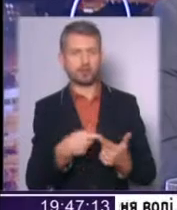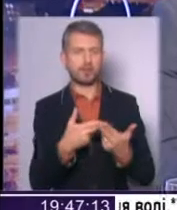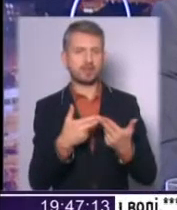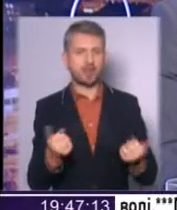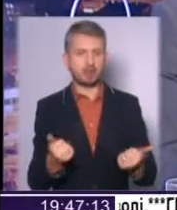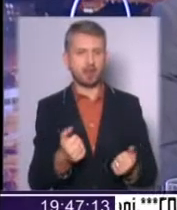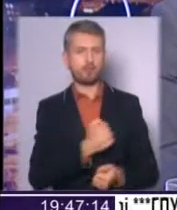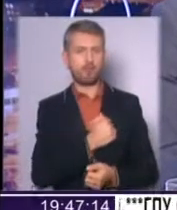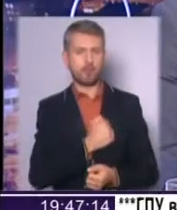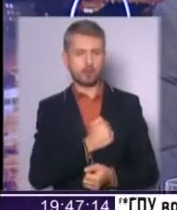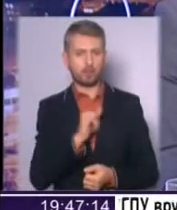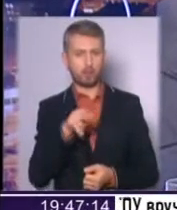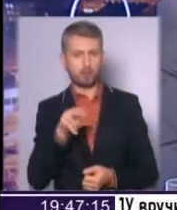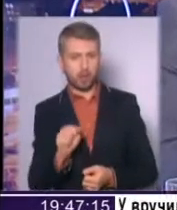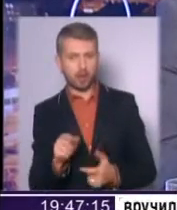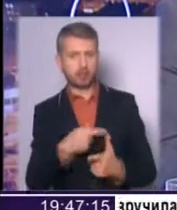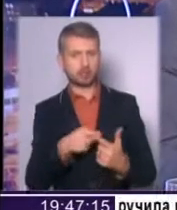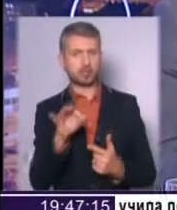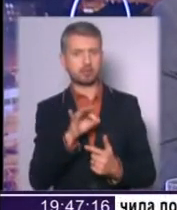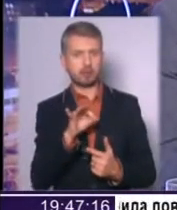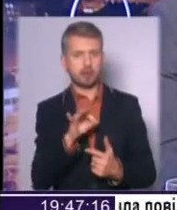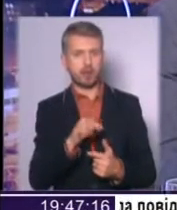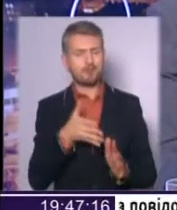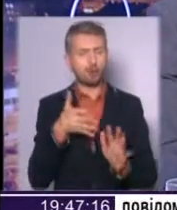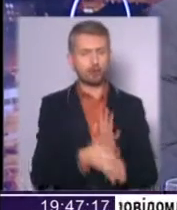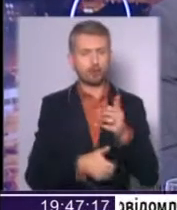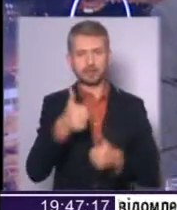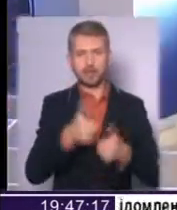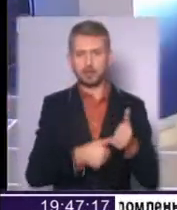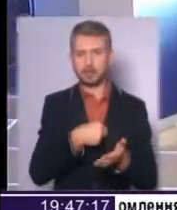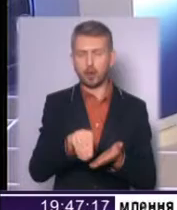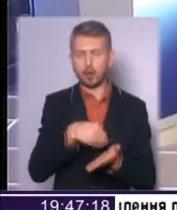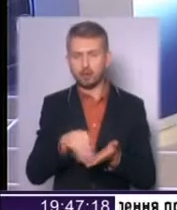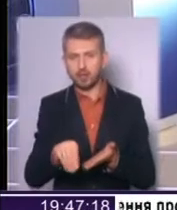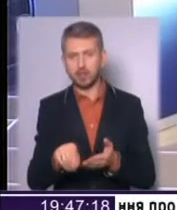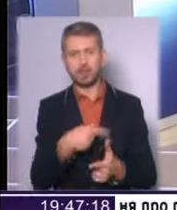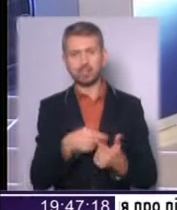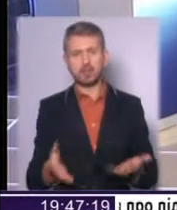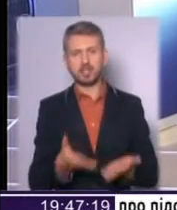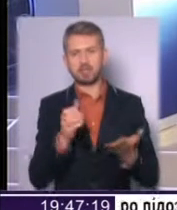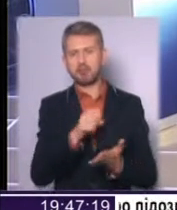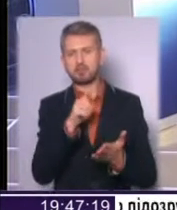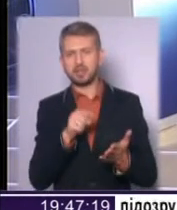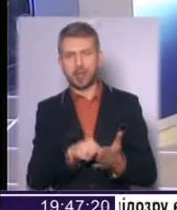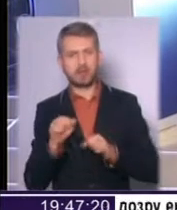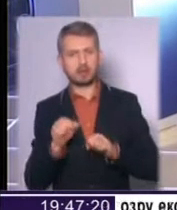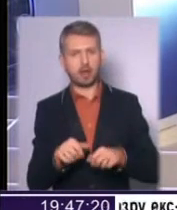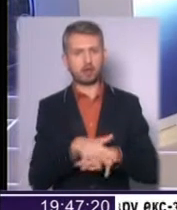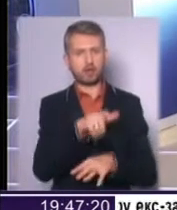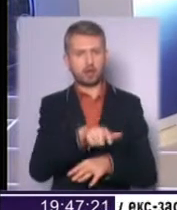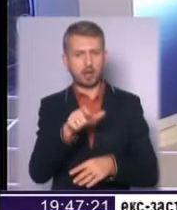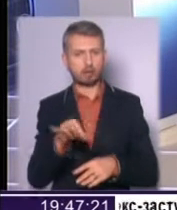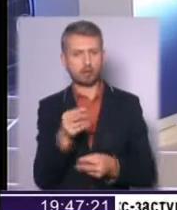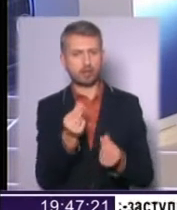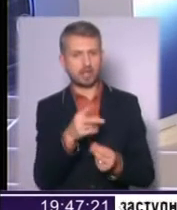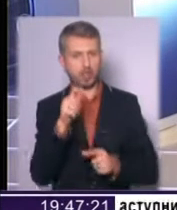цей період все рівно там ряд законопроєктів, там більше 10 законопроєктів моїх ухвалено, як депутат, який ініціював